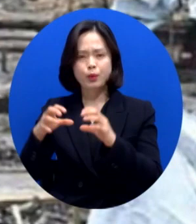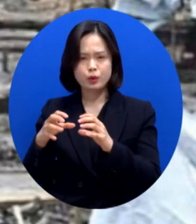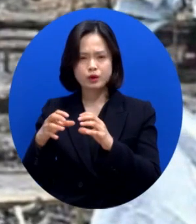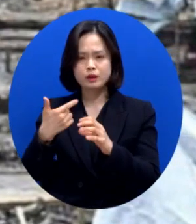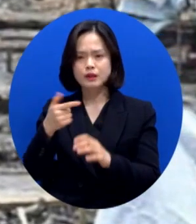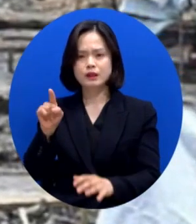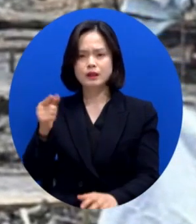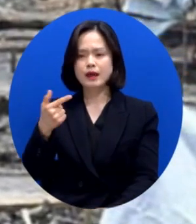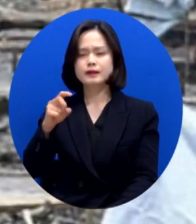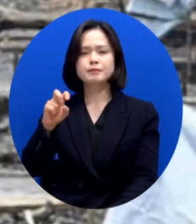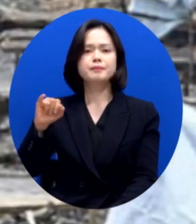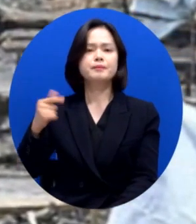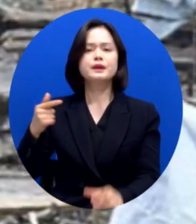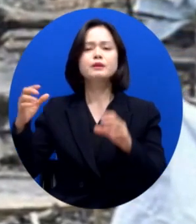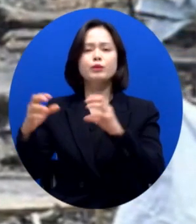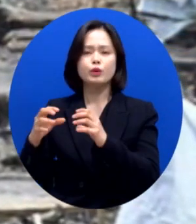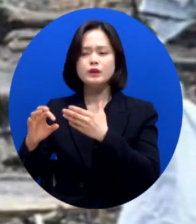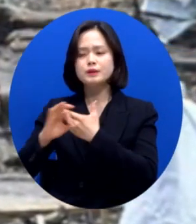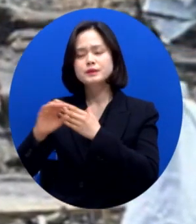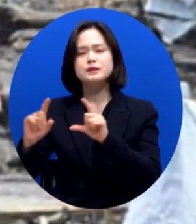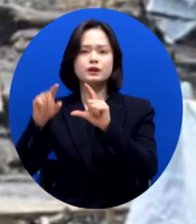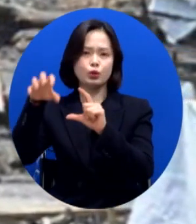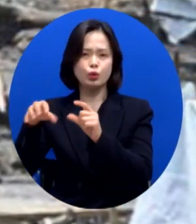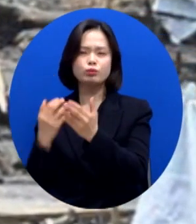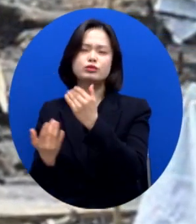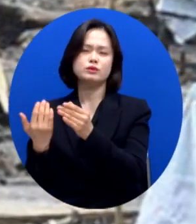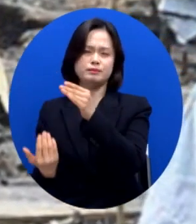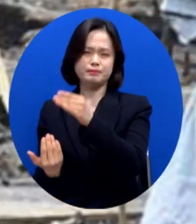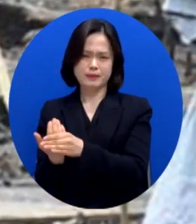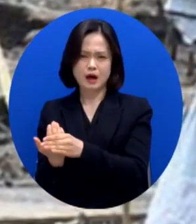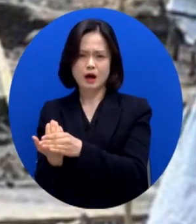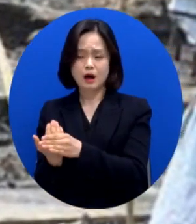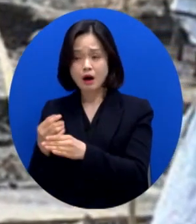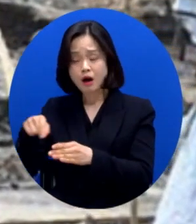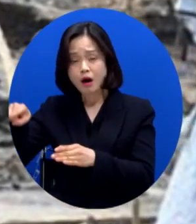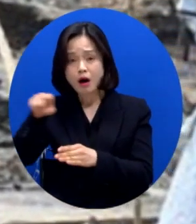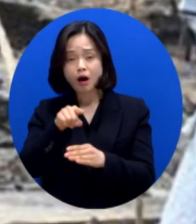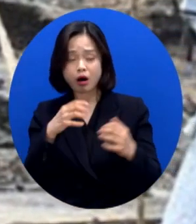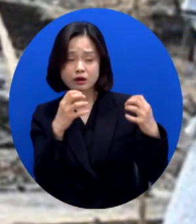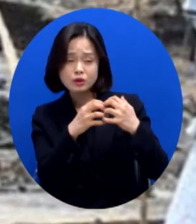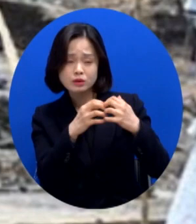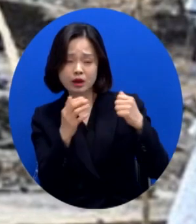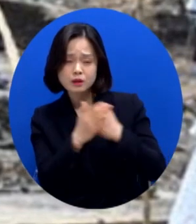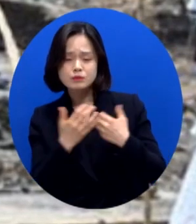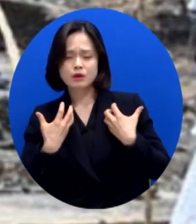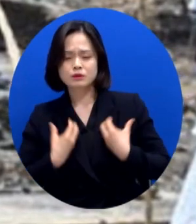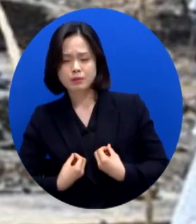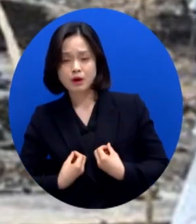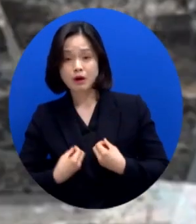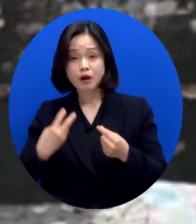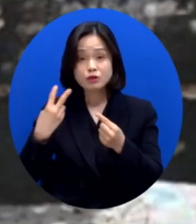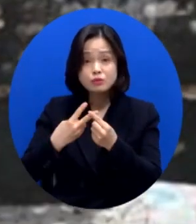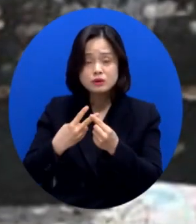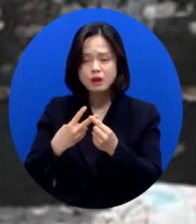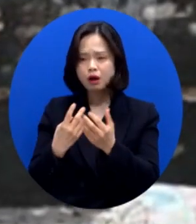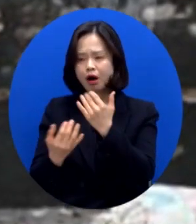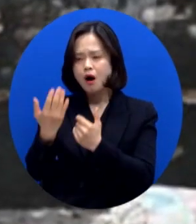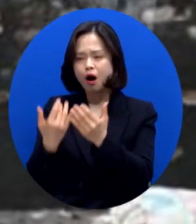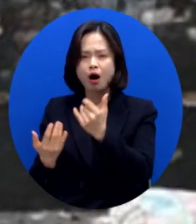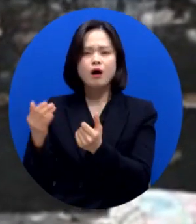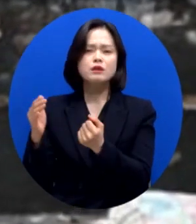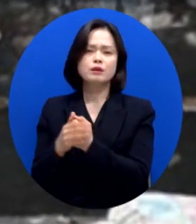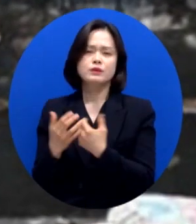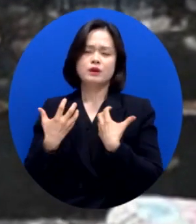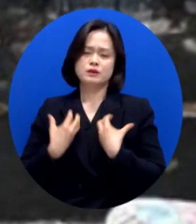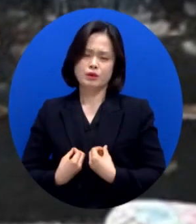가장 취약한 사람들이라며 이번 화재는 수많은 난민을 또다시 절망으로 내몰았다고 전했습니다. 이어 아동 보호를